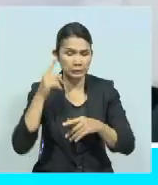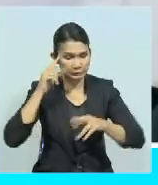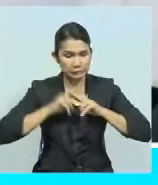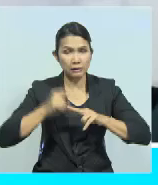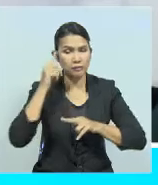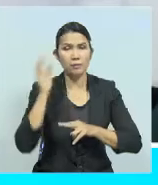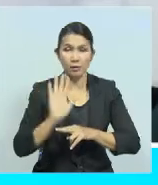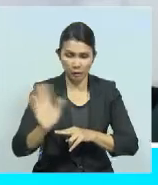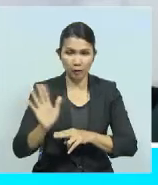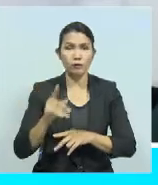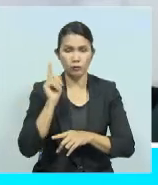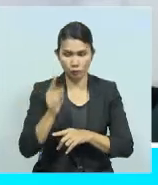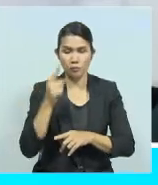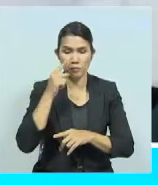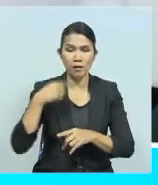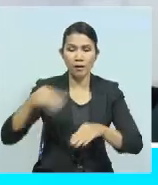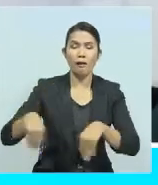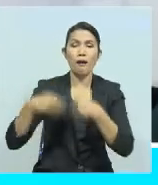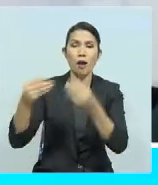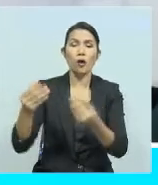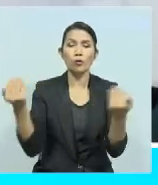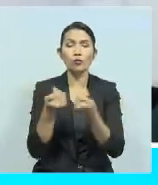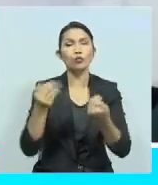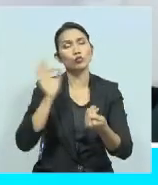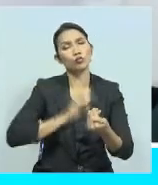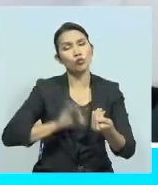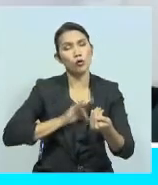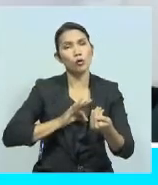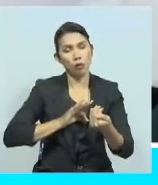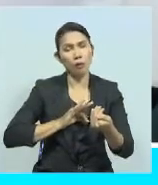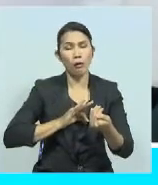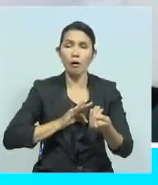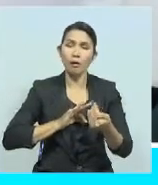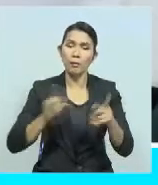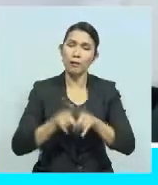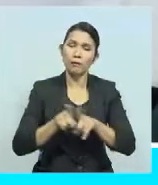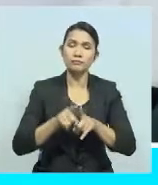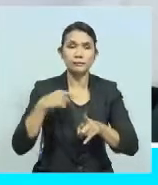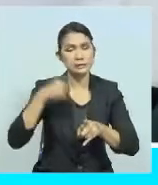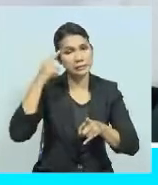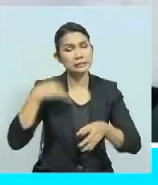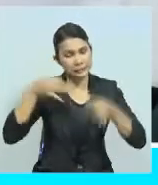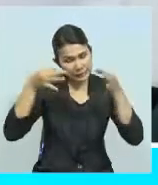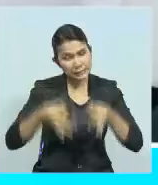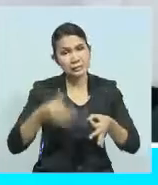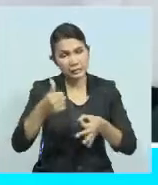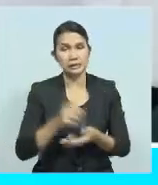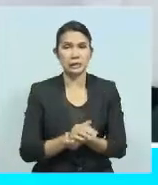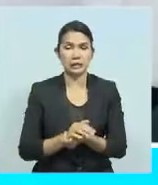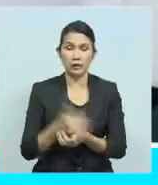ราอย่างเดียวมันก็คงจะต้องมีพื้นที่ที่ทำให้ลูกรู้สึกว่าตัวเขาก็สามารถที่จะตัดสินใจได้นะเดียวกัน